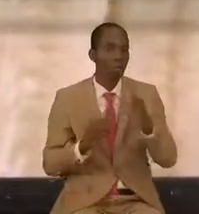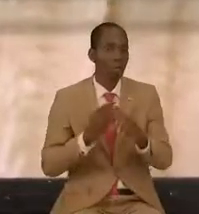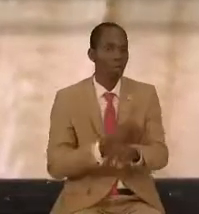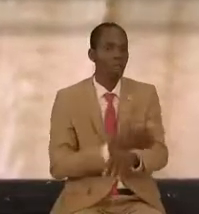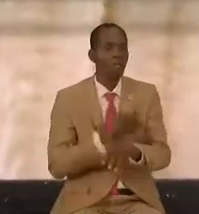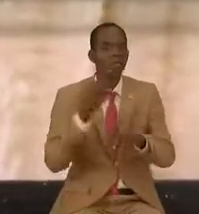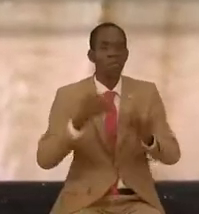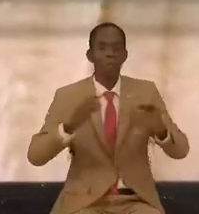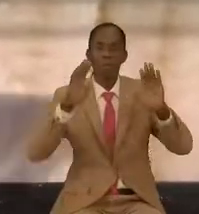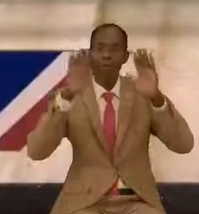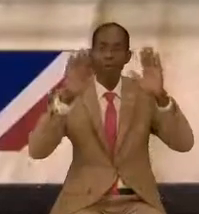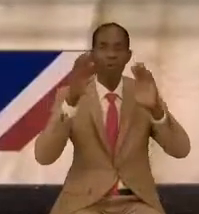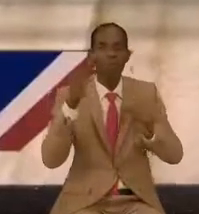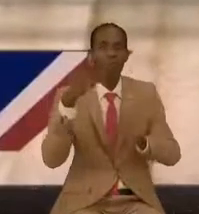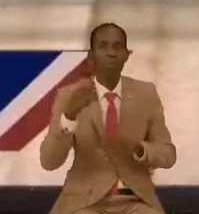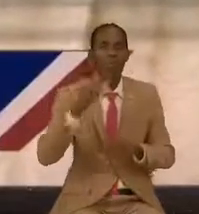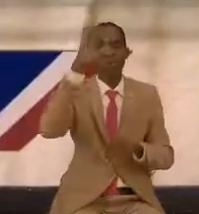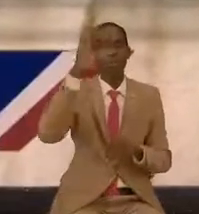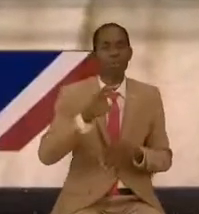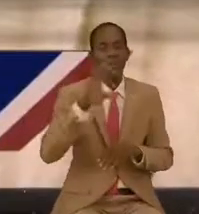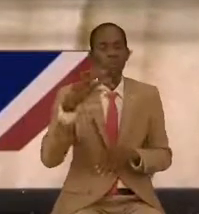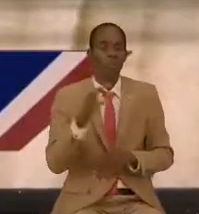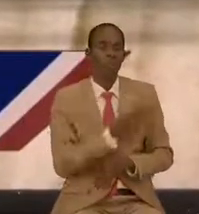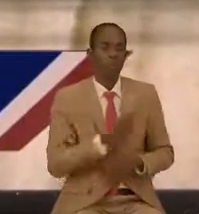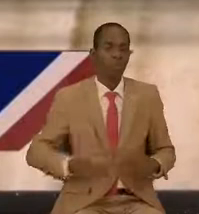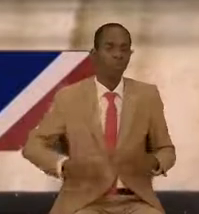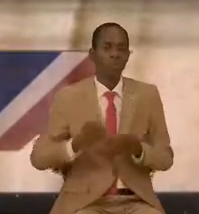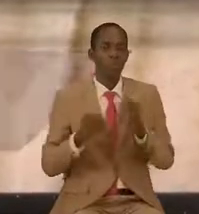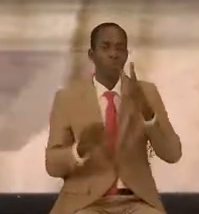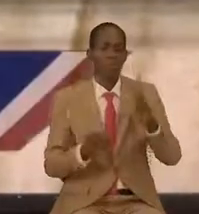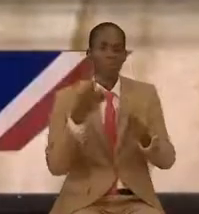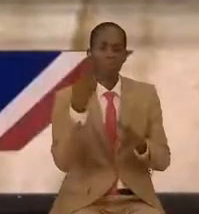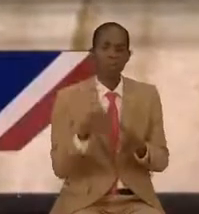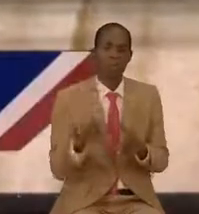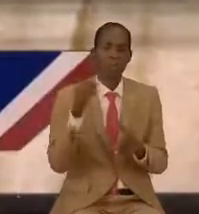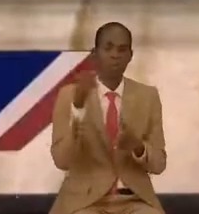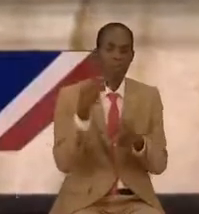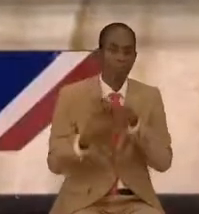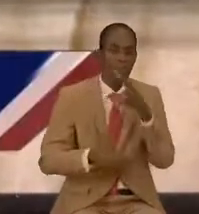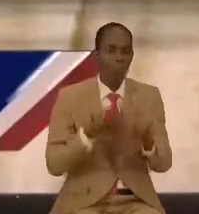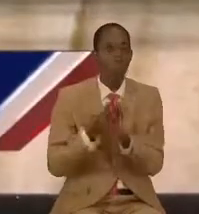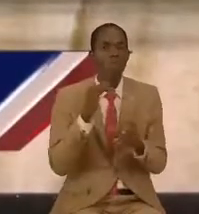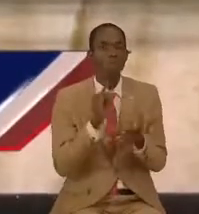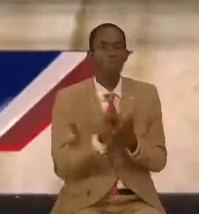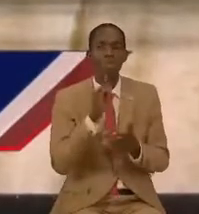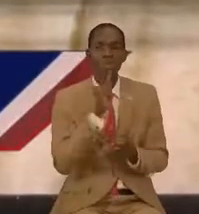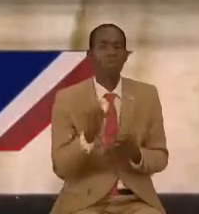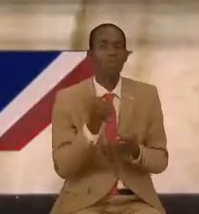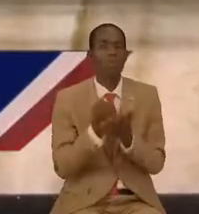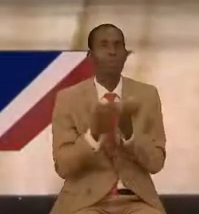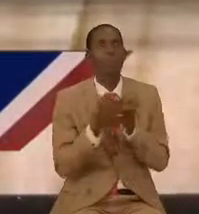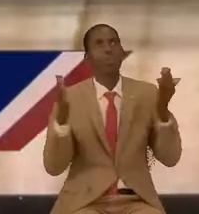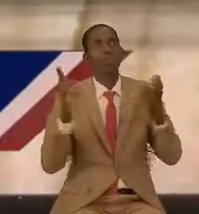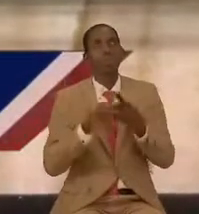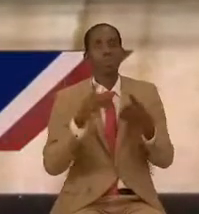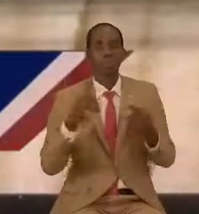la merveille de la croix de Christ. Deux, le monde crucifié aux